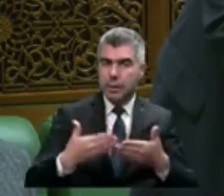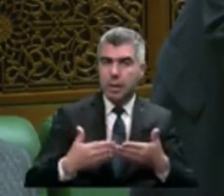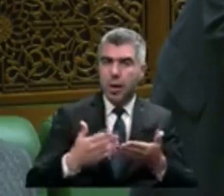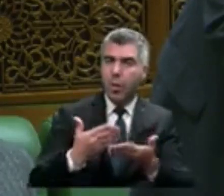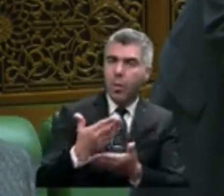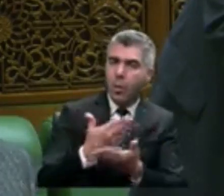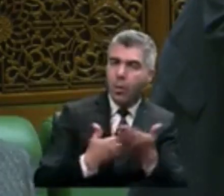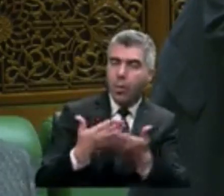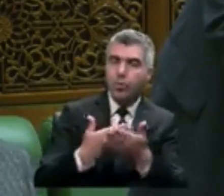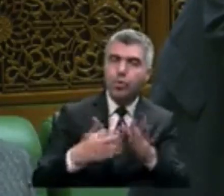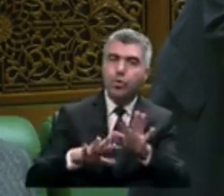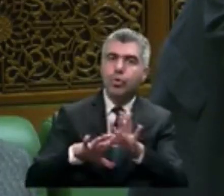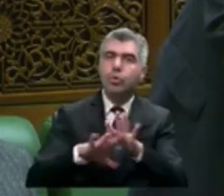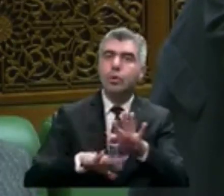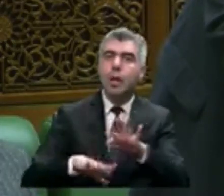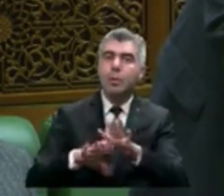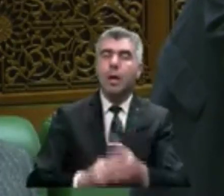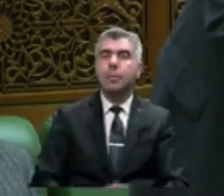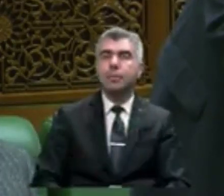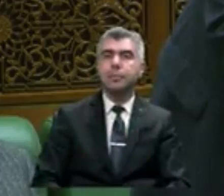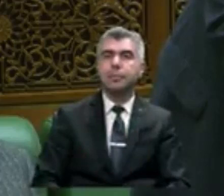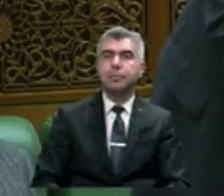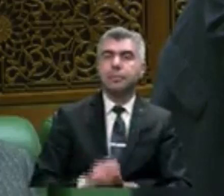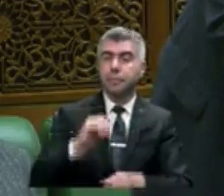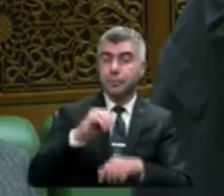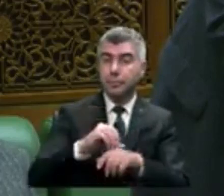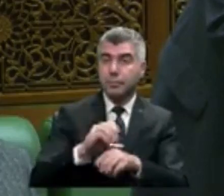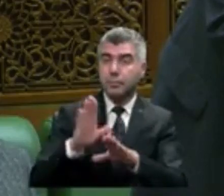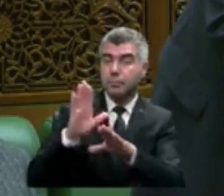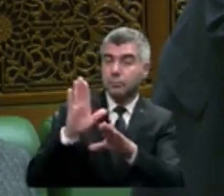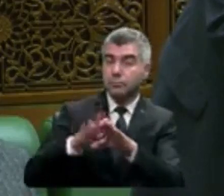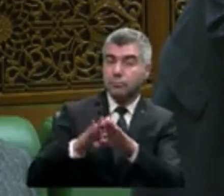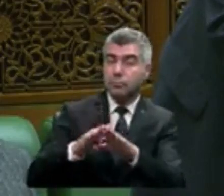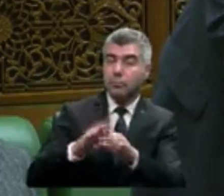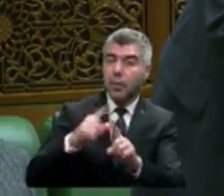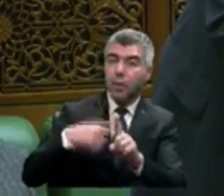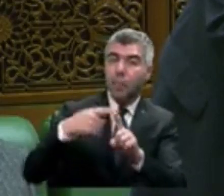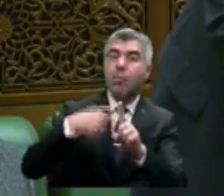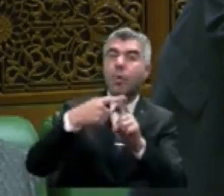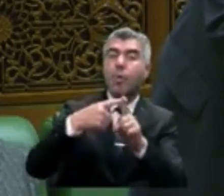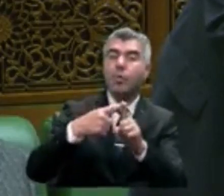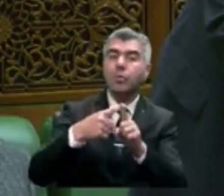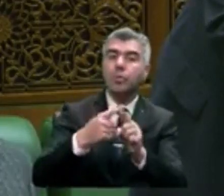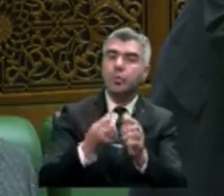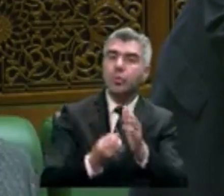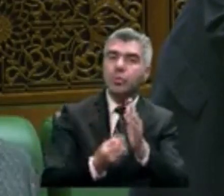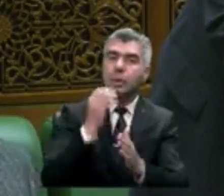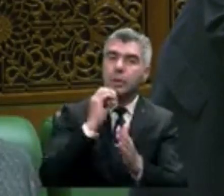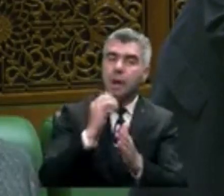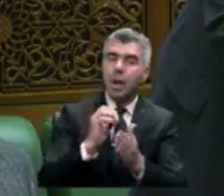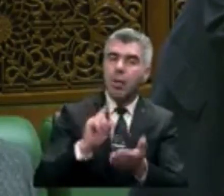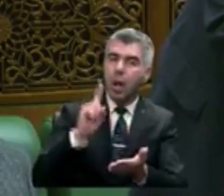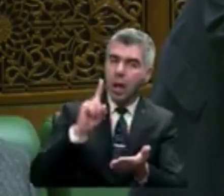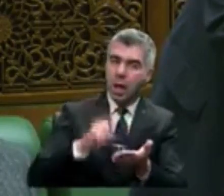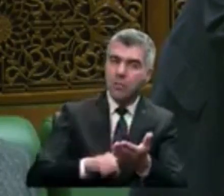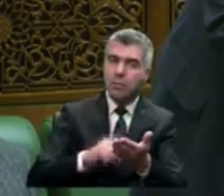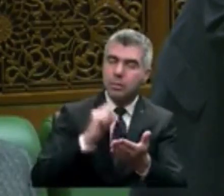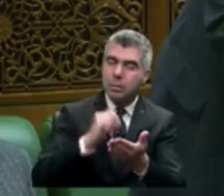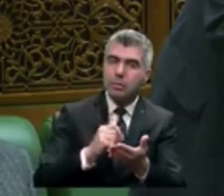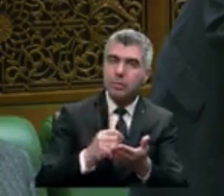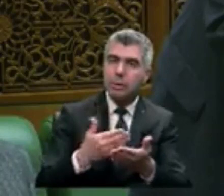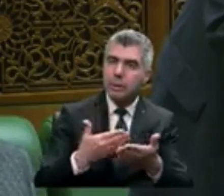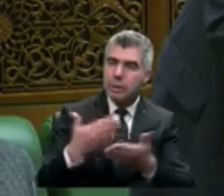الاقتصادي والاجتماعي كما ندعو للمزيد من تضافر الجهود والمساعي لتحديثها وتمكينها من مقومات